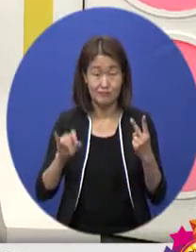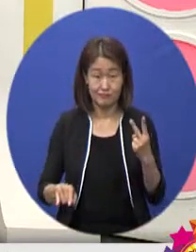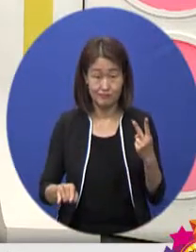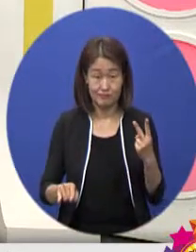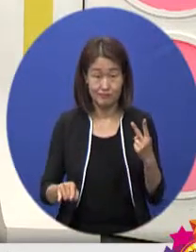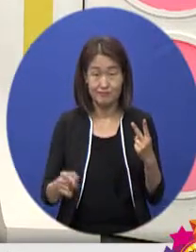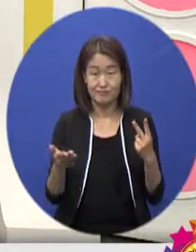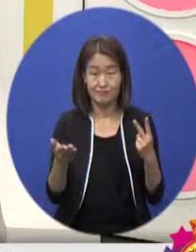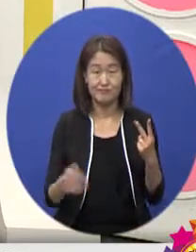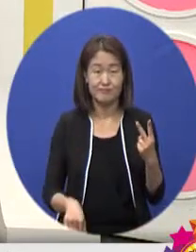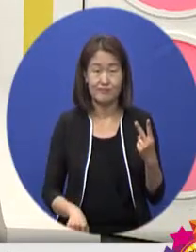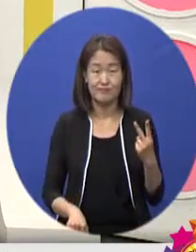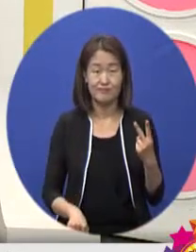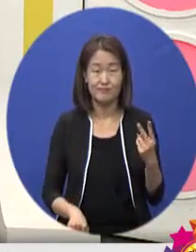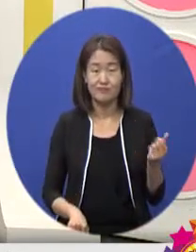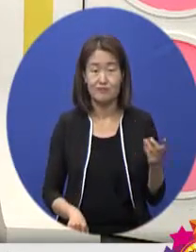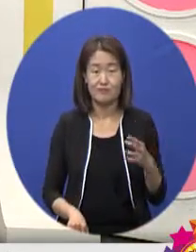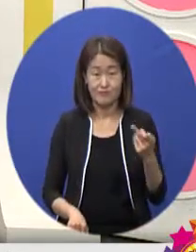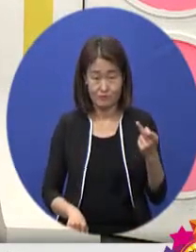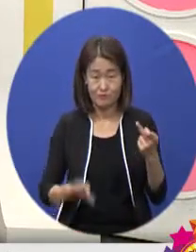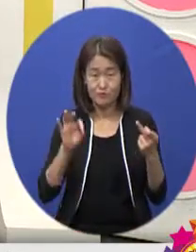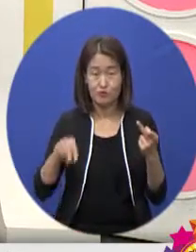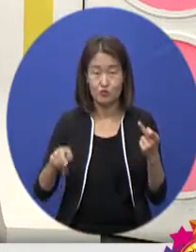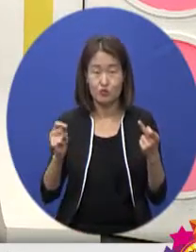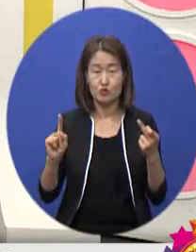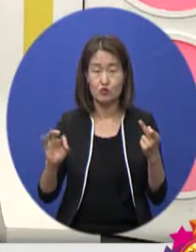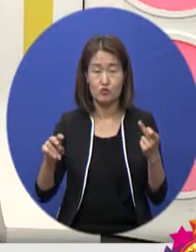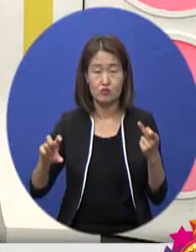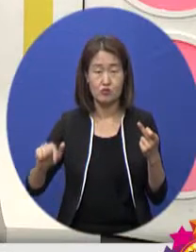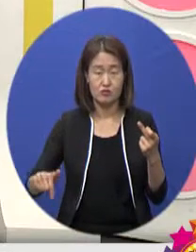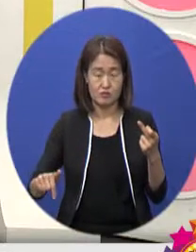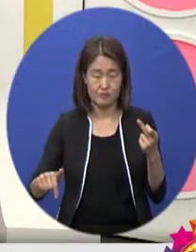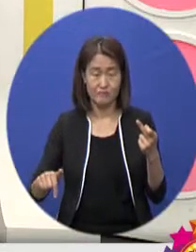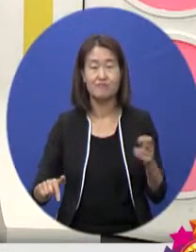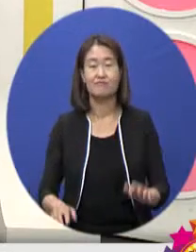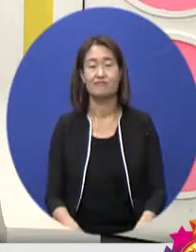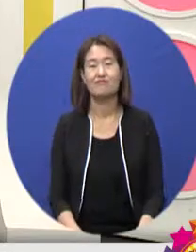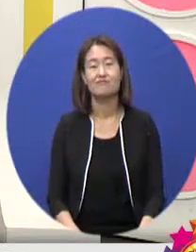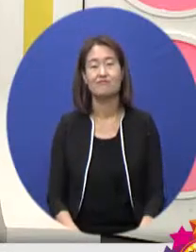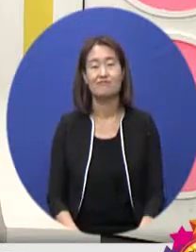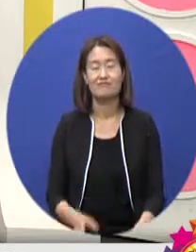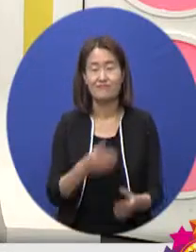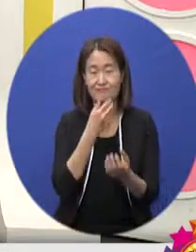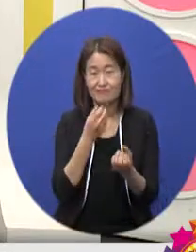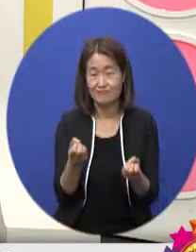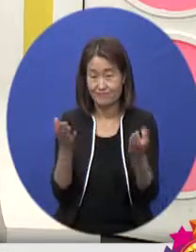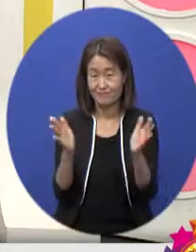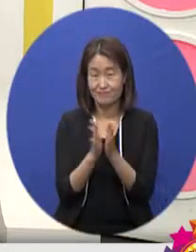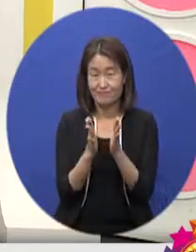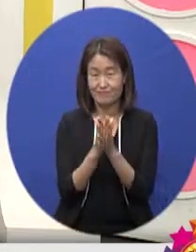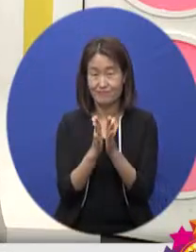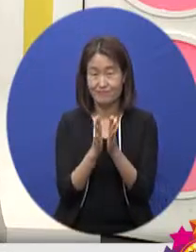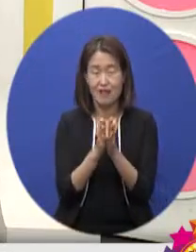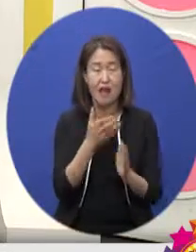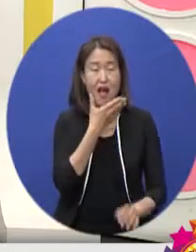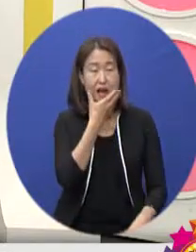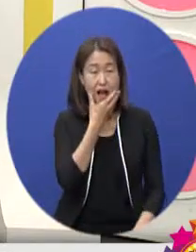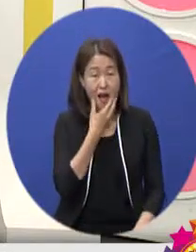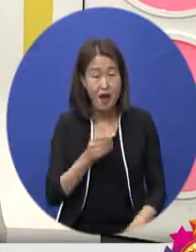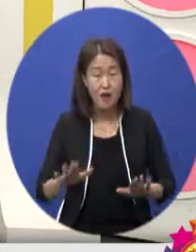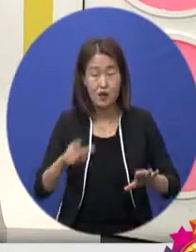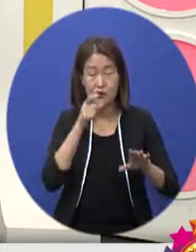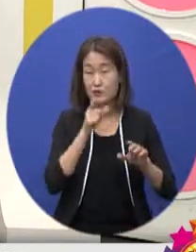아차상은요. 짠! 네. 참가번호 12번 유광수님 축하드립니다. 축하드립니다.